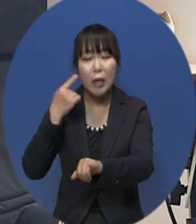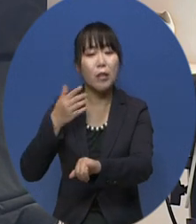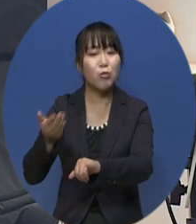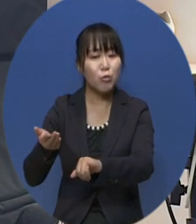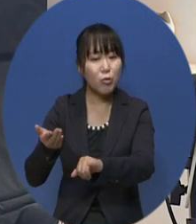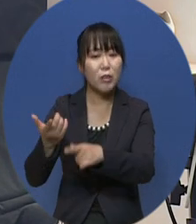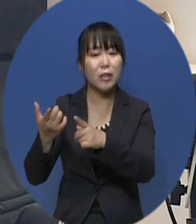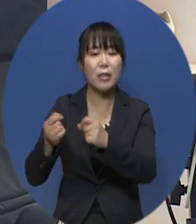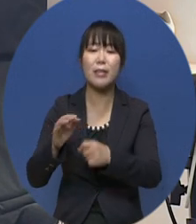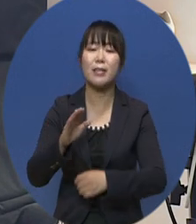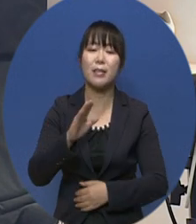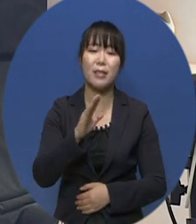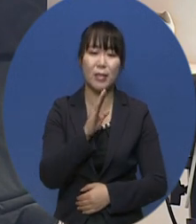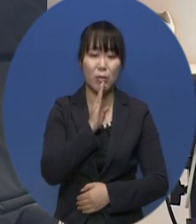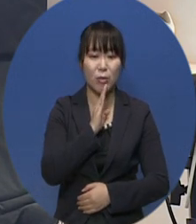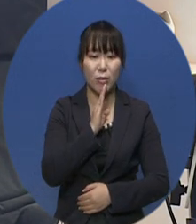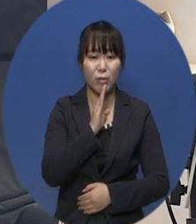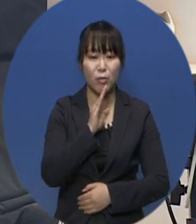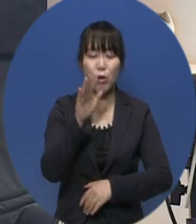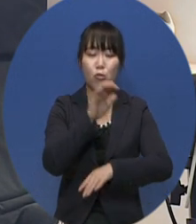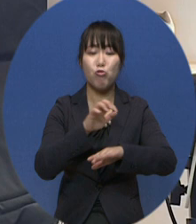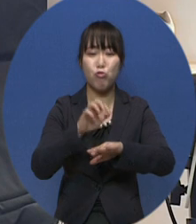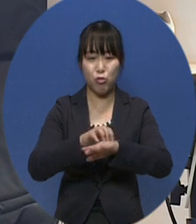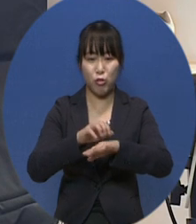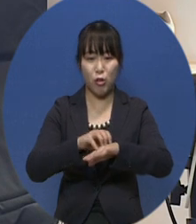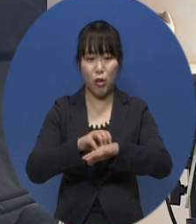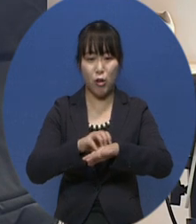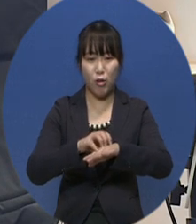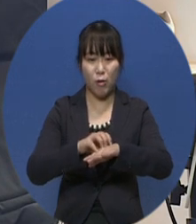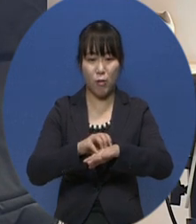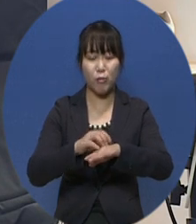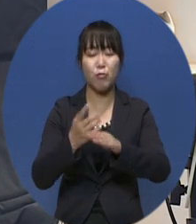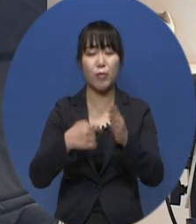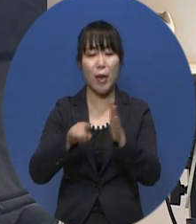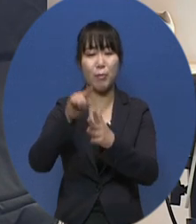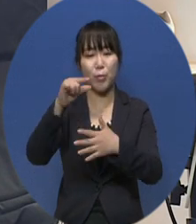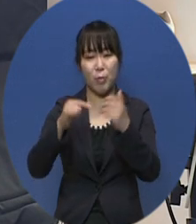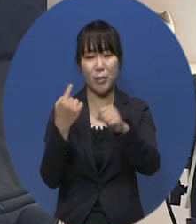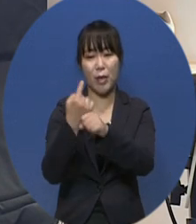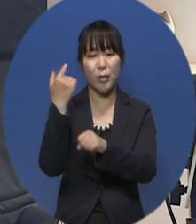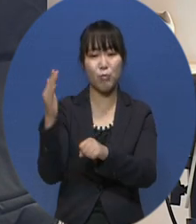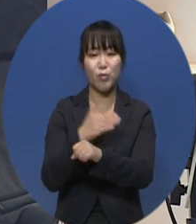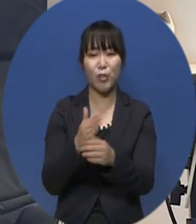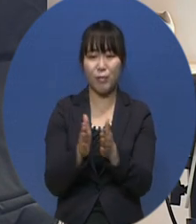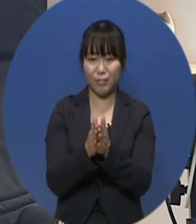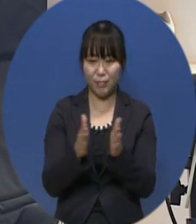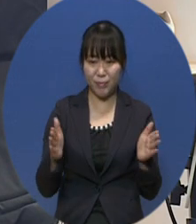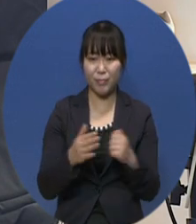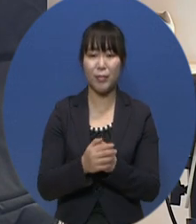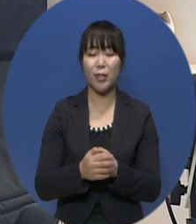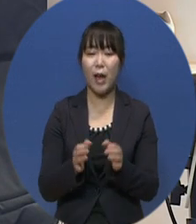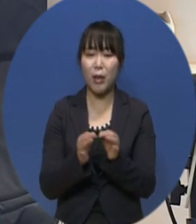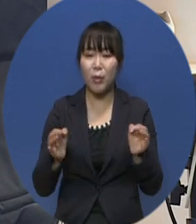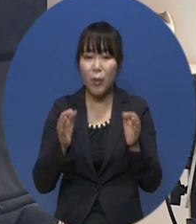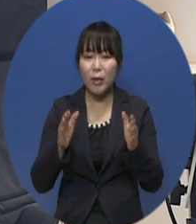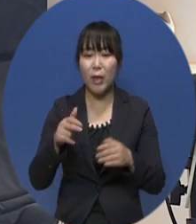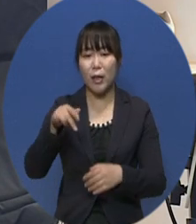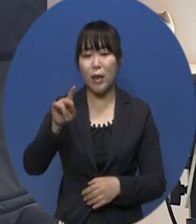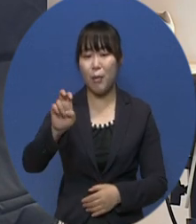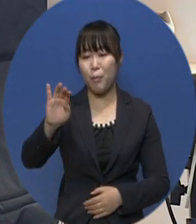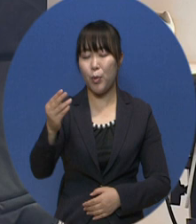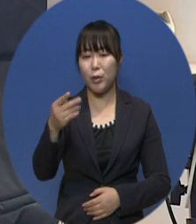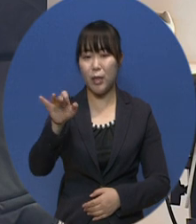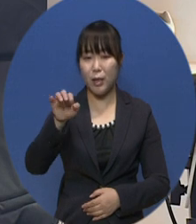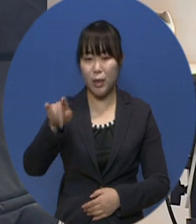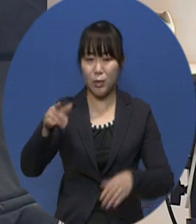하는 실제적인 그 어떤 훈련이 되도록 하는 프로그램이 작년부터 시작이 됐고요. 그래서 네. 당분간은 저희가 이제 캄보디아 쪽에